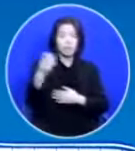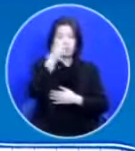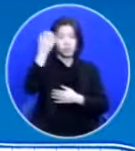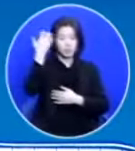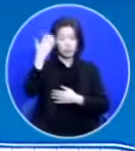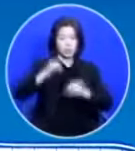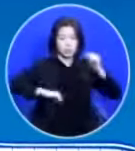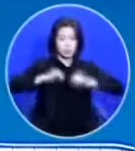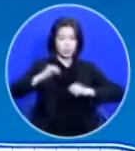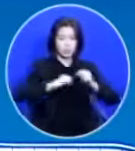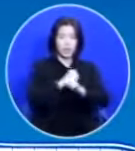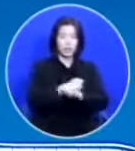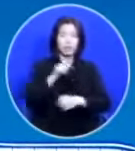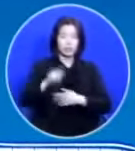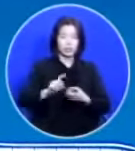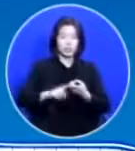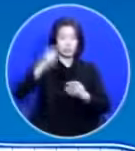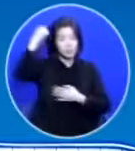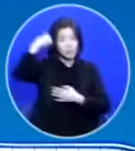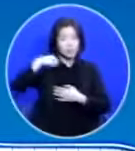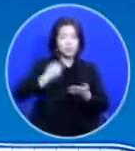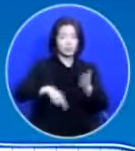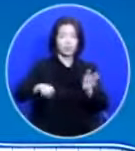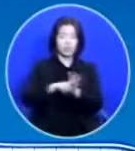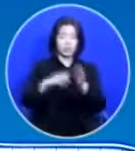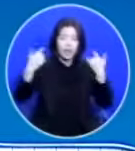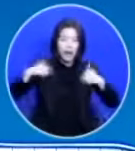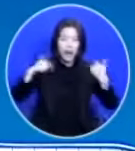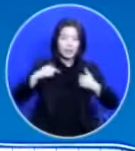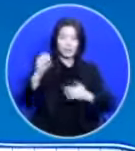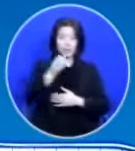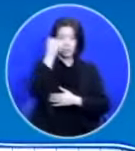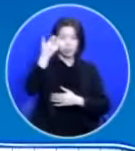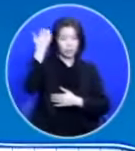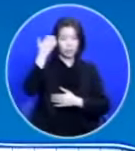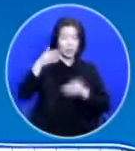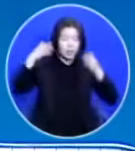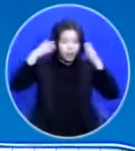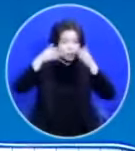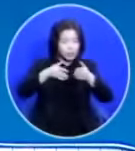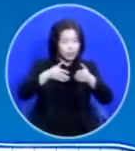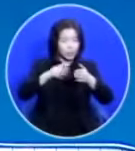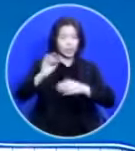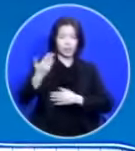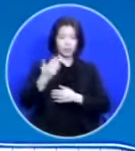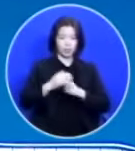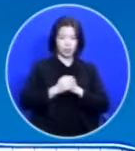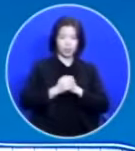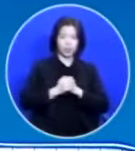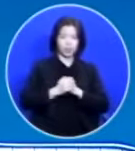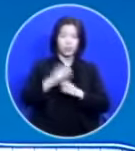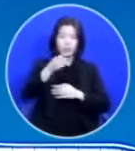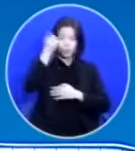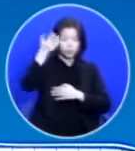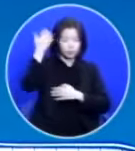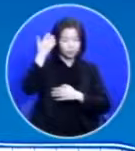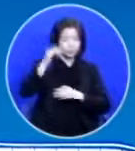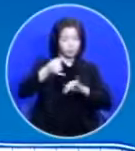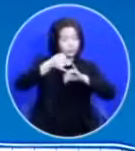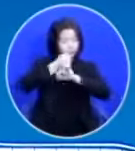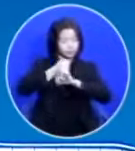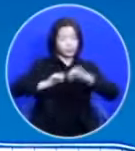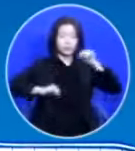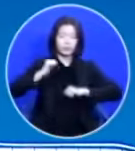역사하시는 것을 여러분이 느끼시려면 항상 성령님에게 관심을 가지고 계시라는 겁니다 성령님은 반드시